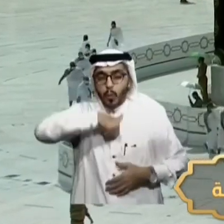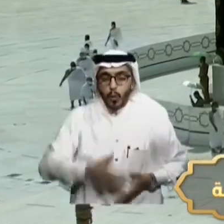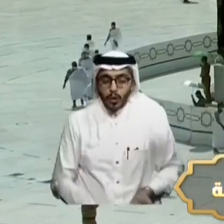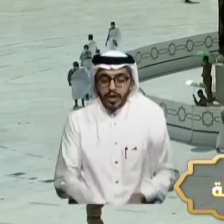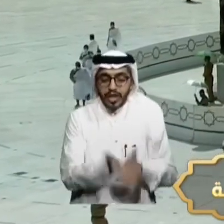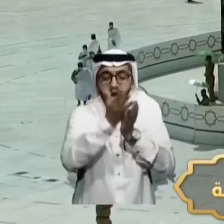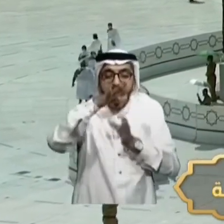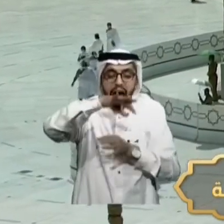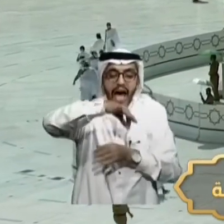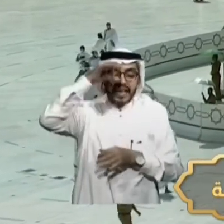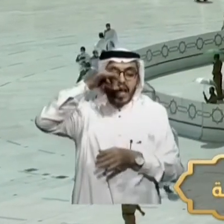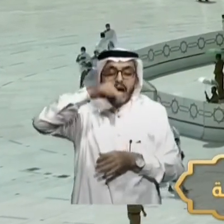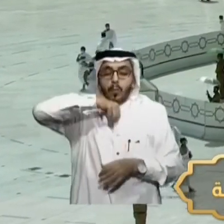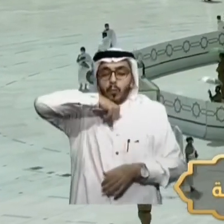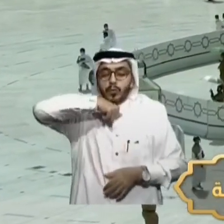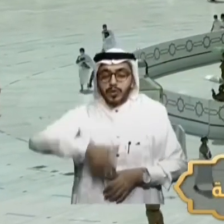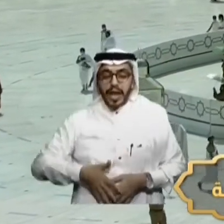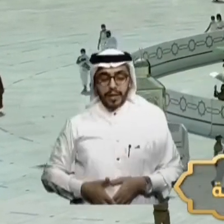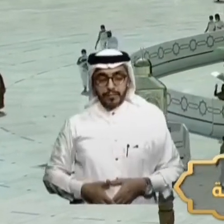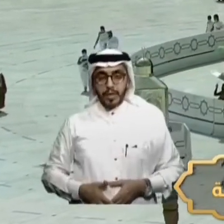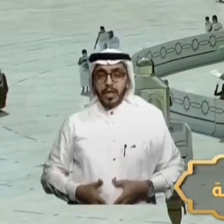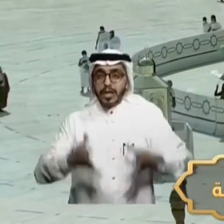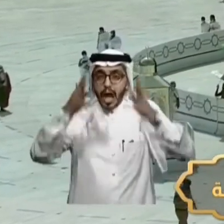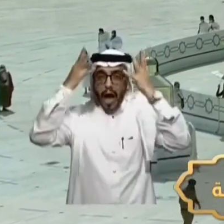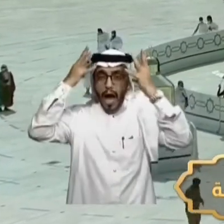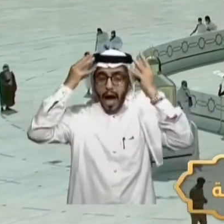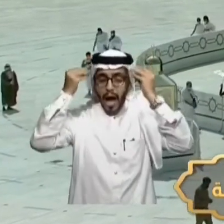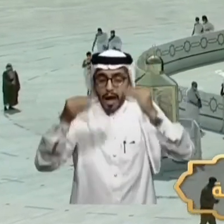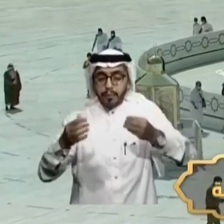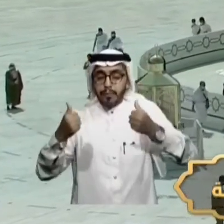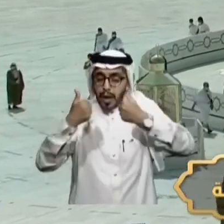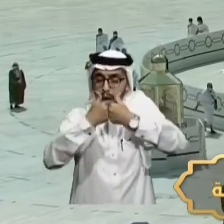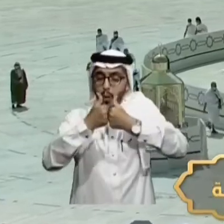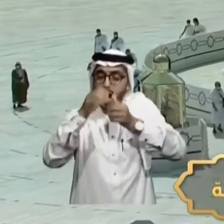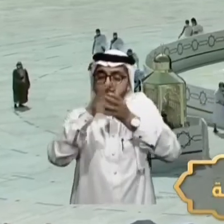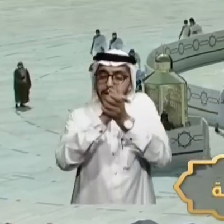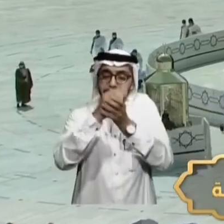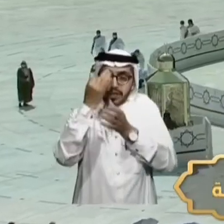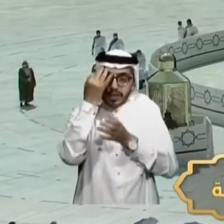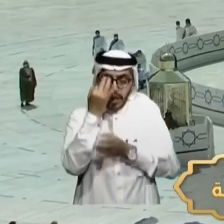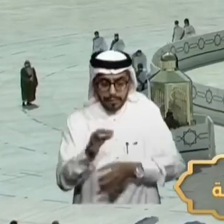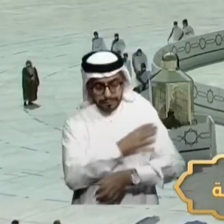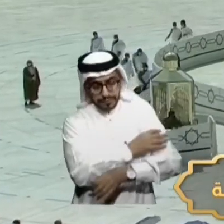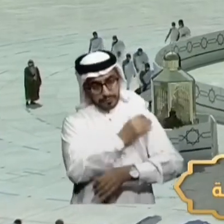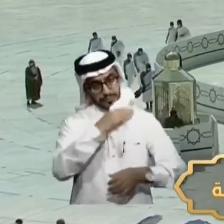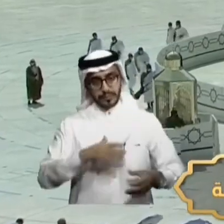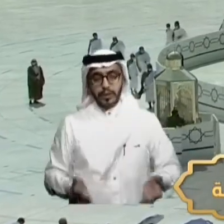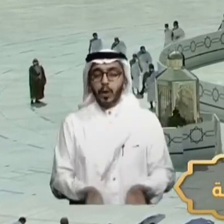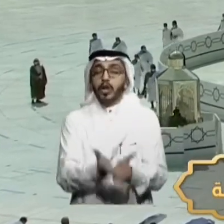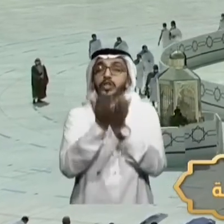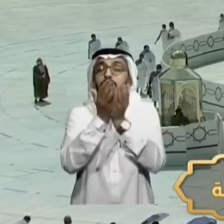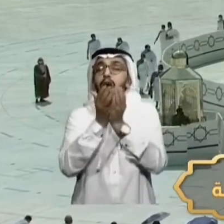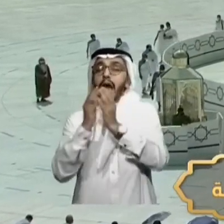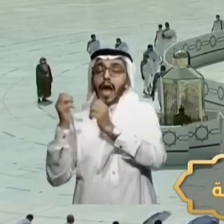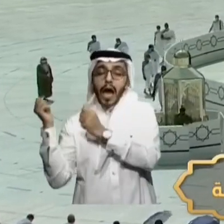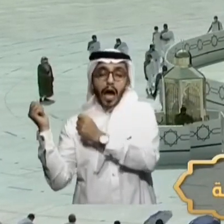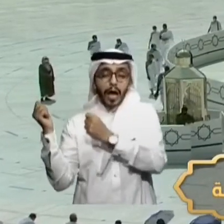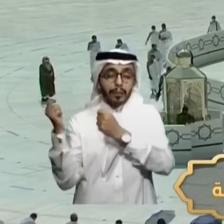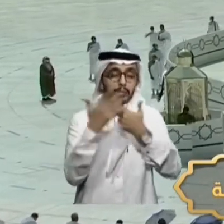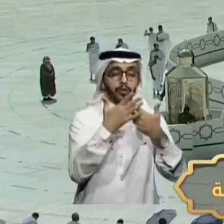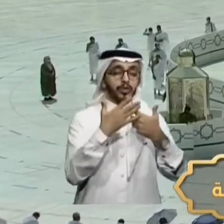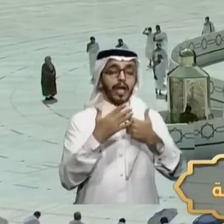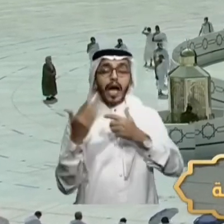النبي المختار، وارض اللهم عن آله الأطهار وصحبه الكرام الأبرار، المهاجرين